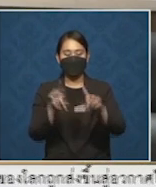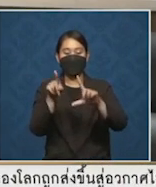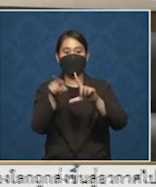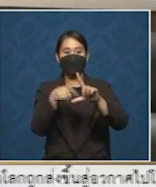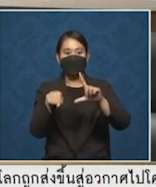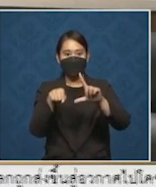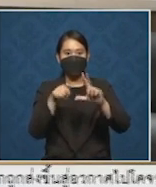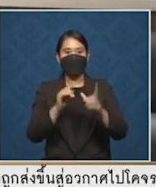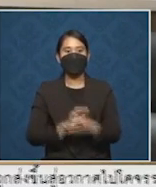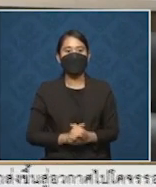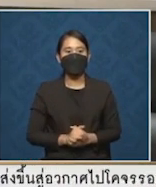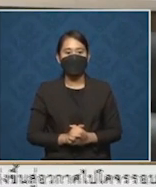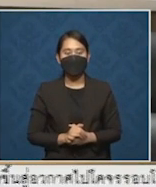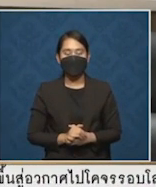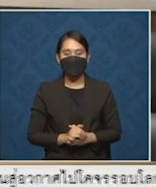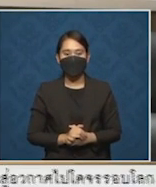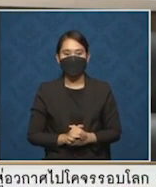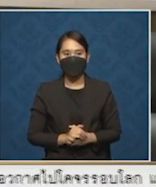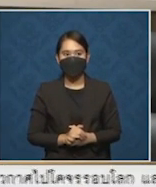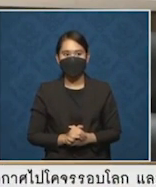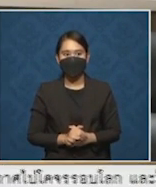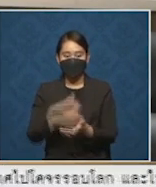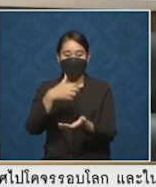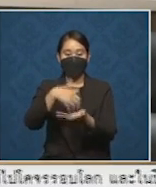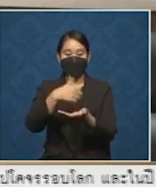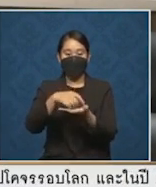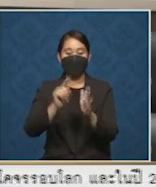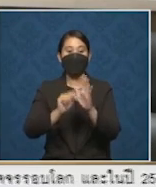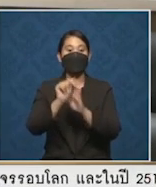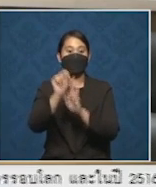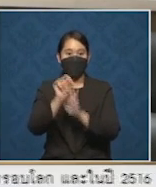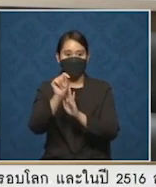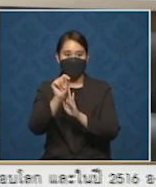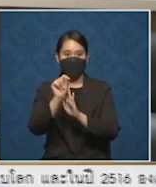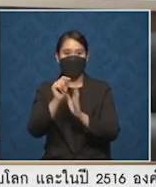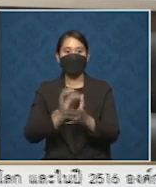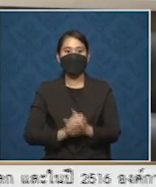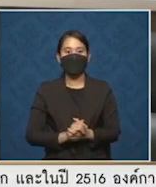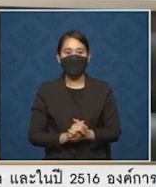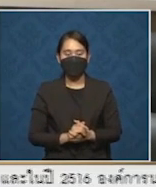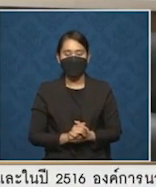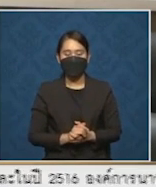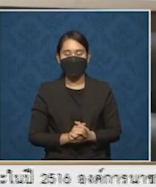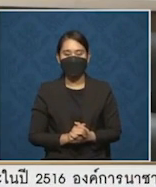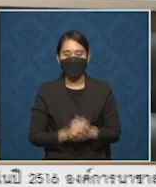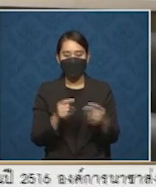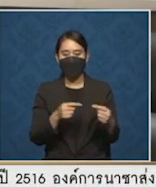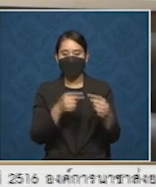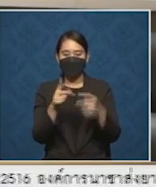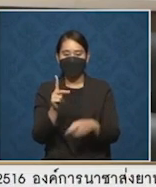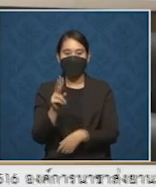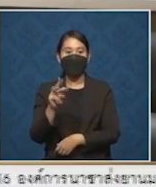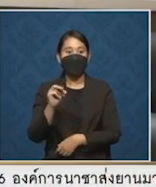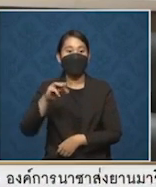งินเดือนอยู่แบบนี้แล้วไปแล้วไม่ทำหน้าที่ไปทำไมนะ